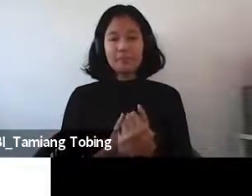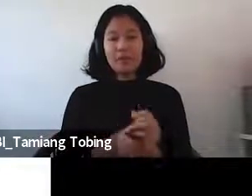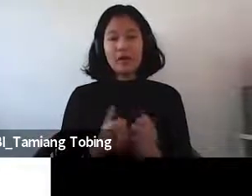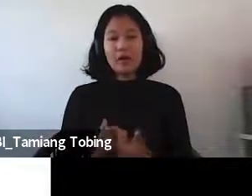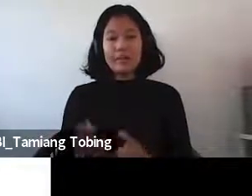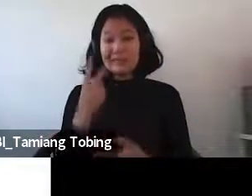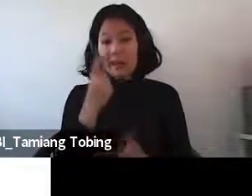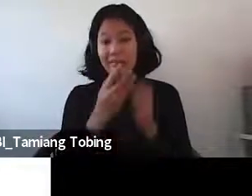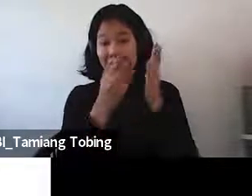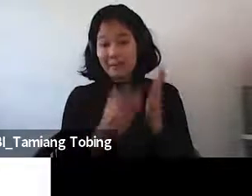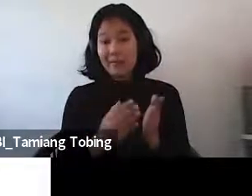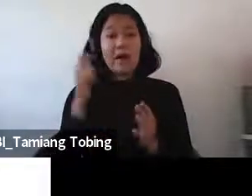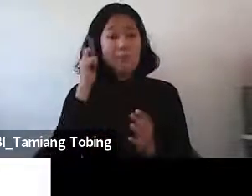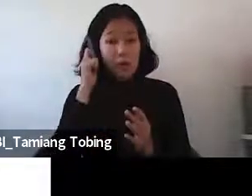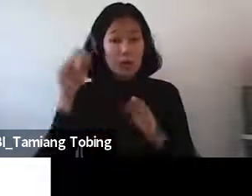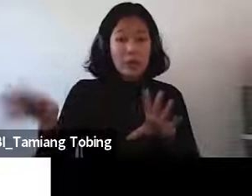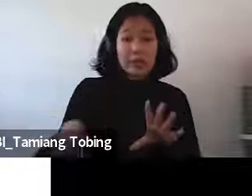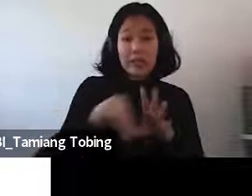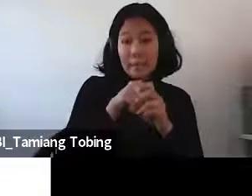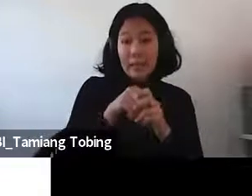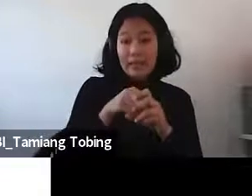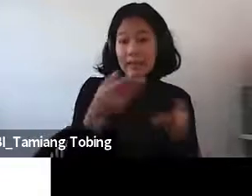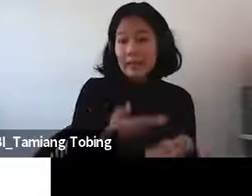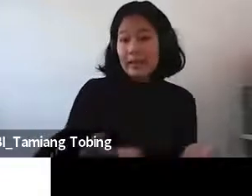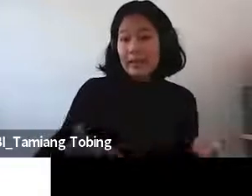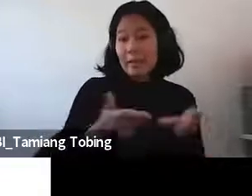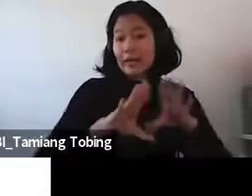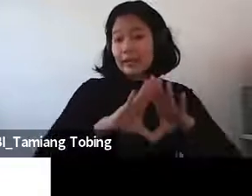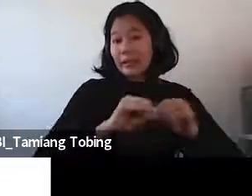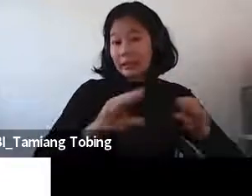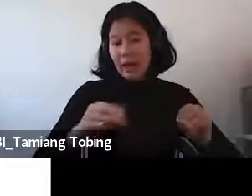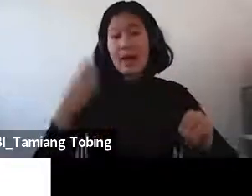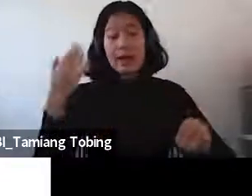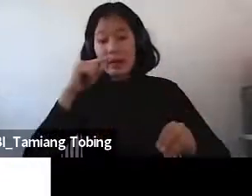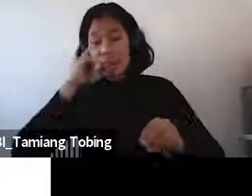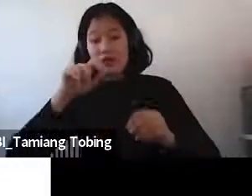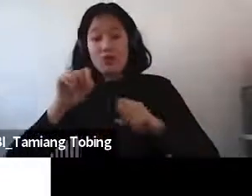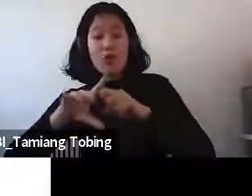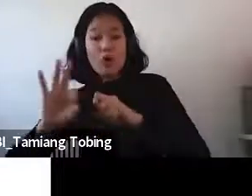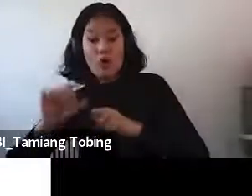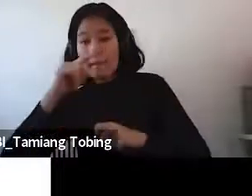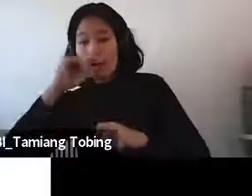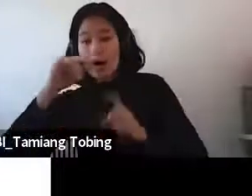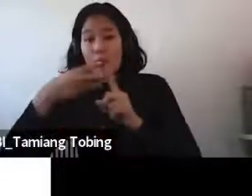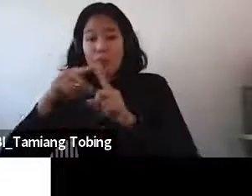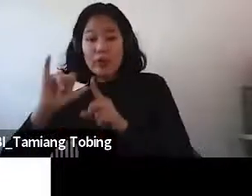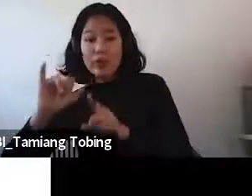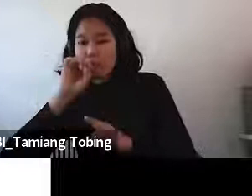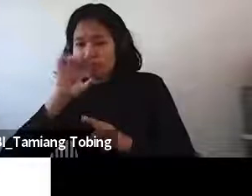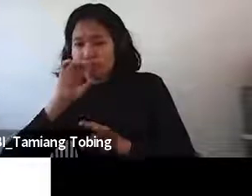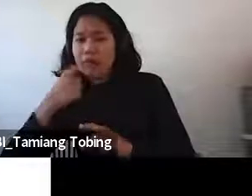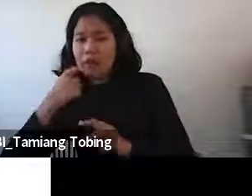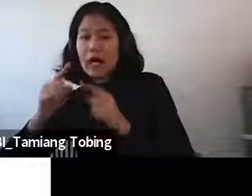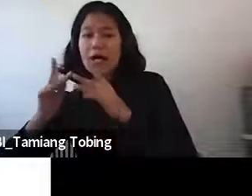lihat partisipasi perempuan di lapangan kerja, tadi Pak Joko dan Pak Budi sudah membahas tentang sektor informal.